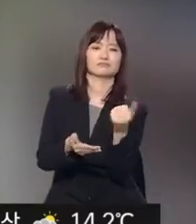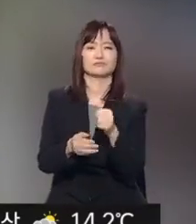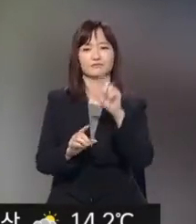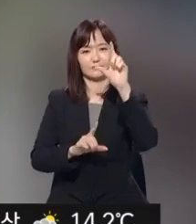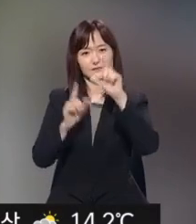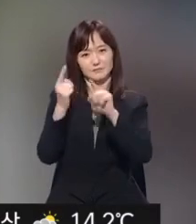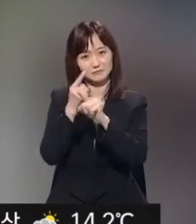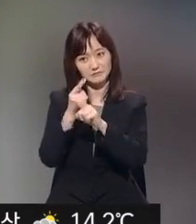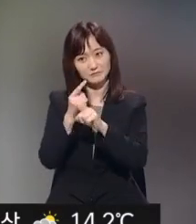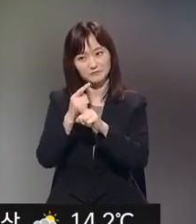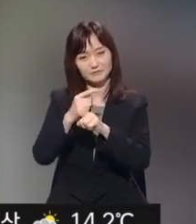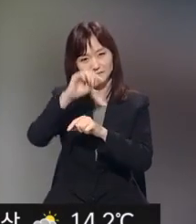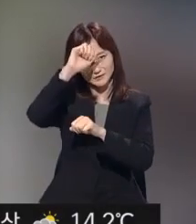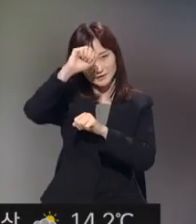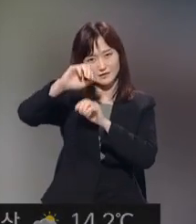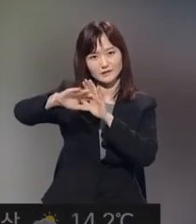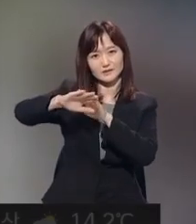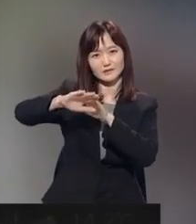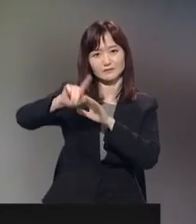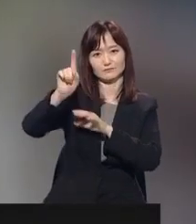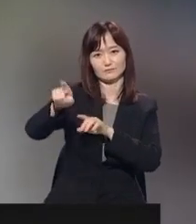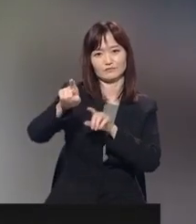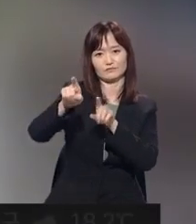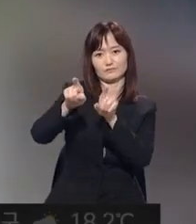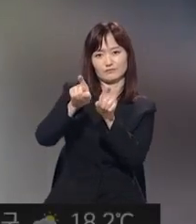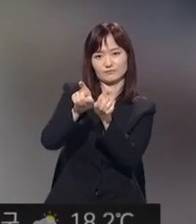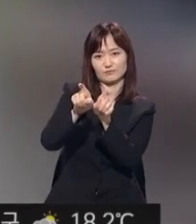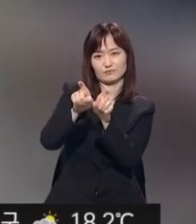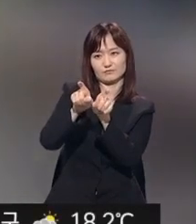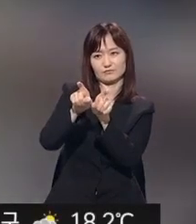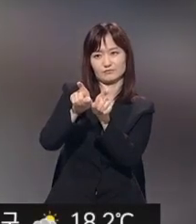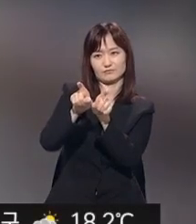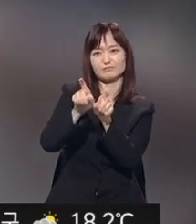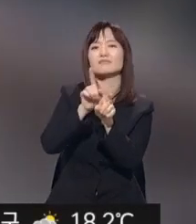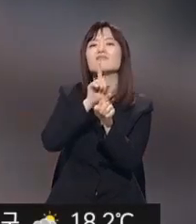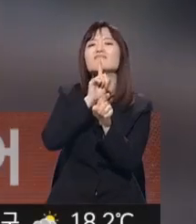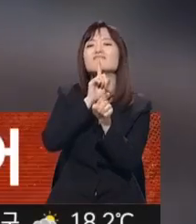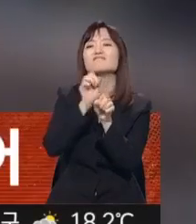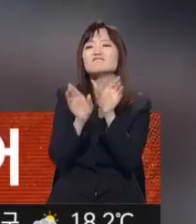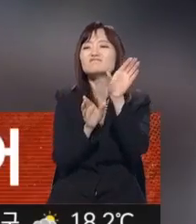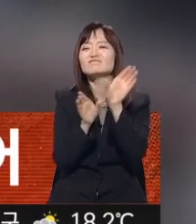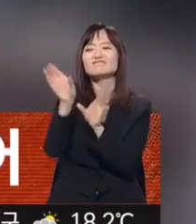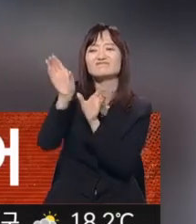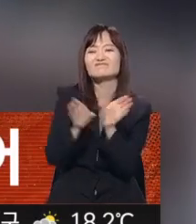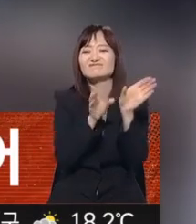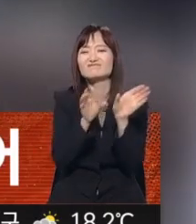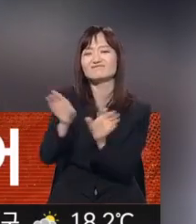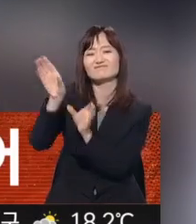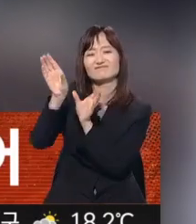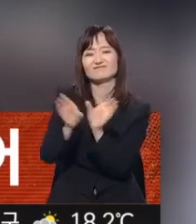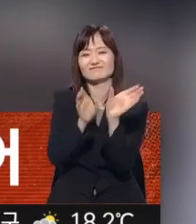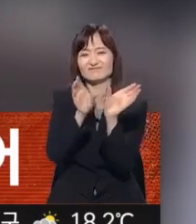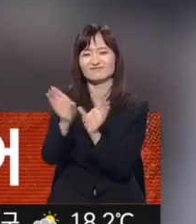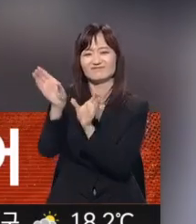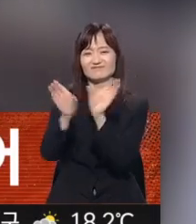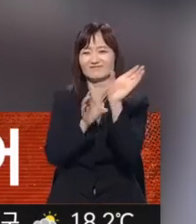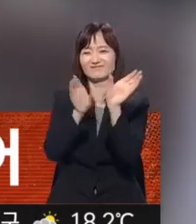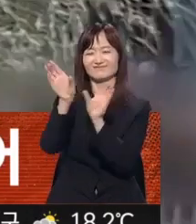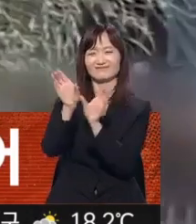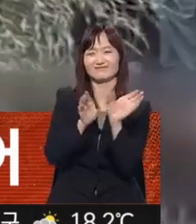자세를 고쳐잡아 한쪽 다리를 나무에 척 올리더니 이번엔 더 격정적으로 엉덩이를 실룩거립니다. 아니, 지금 왜